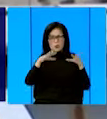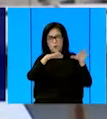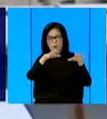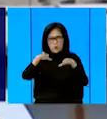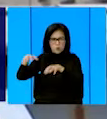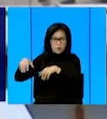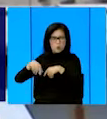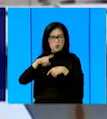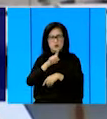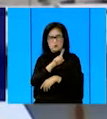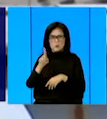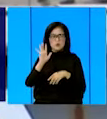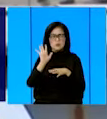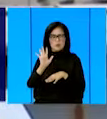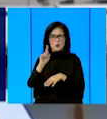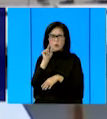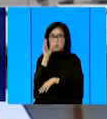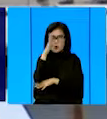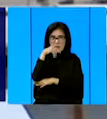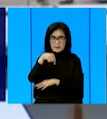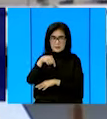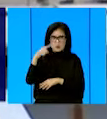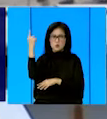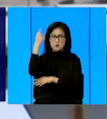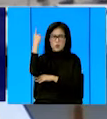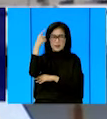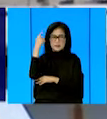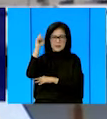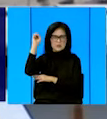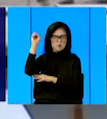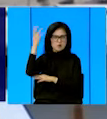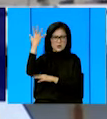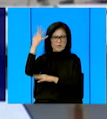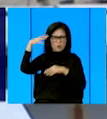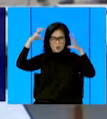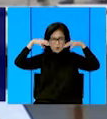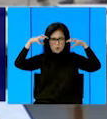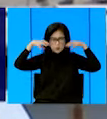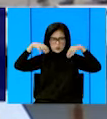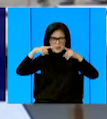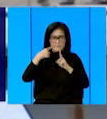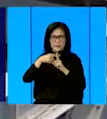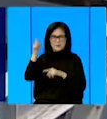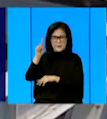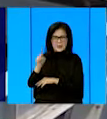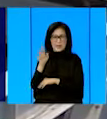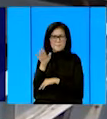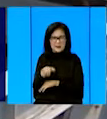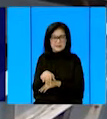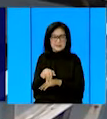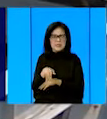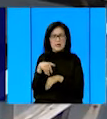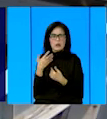selama sepekan ke depan untuk hari ini memang cuaca ekstrem dengan curah hujan cukup tinggi disertai dengan petir masih akan melanda